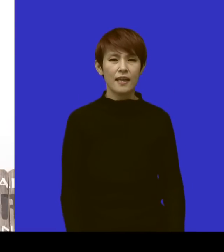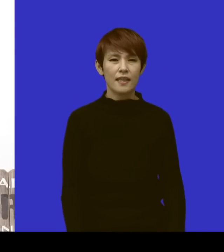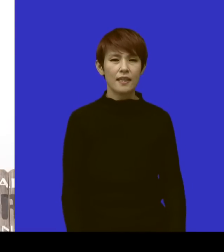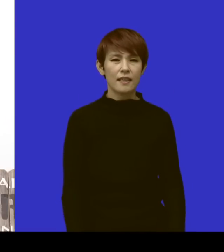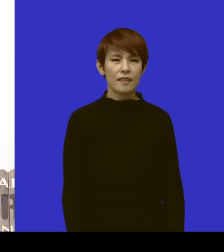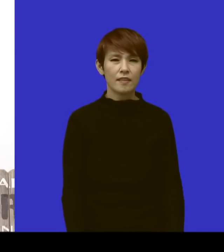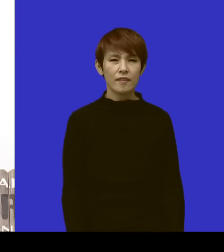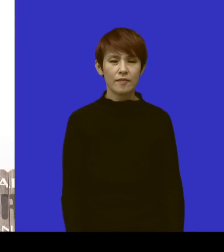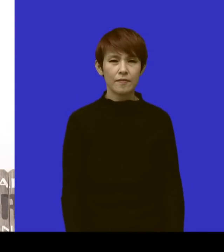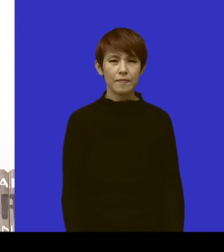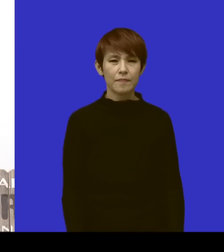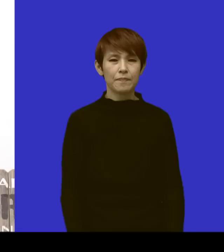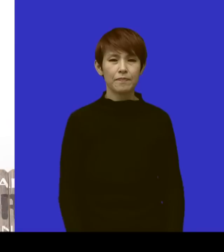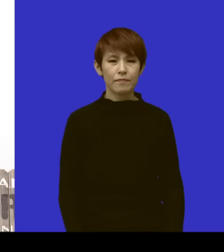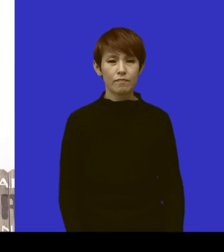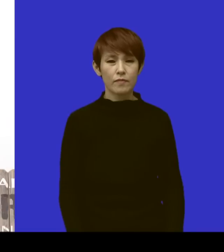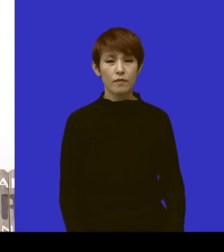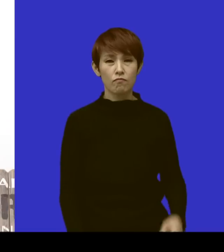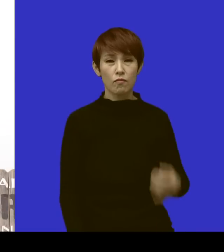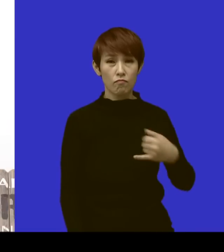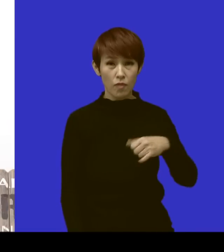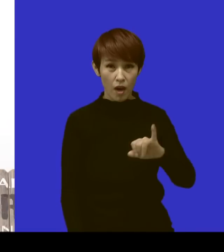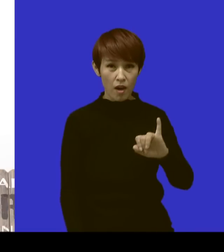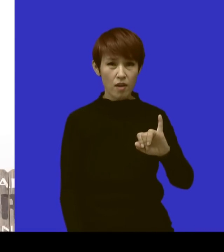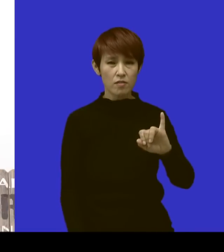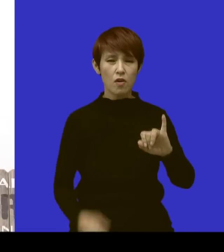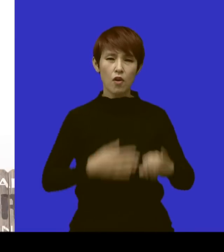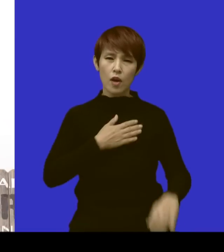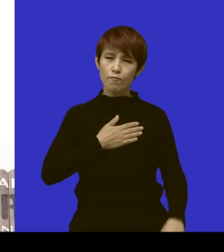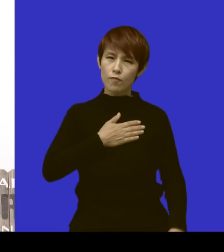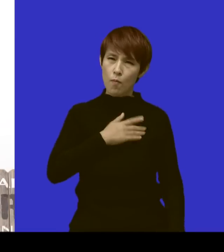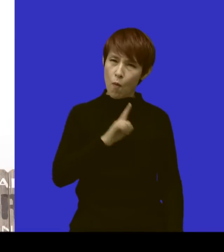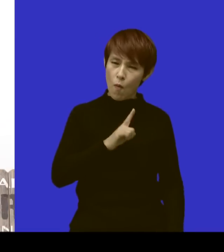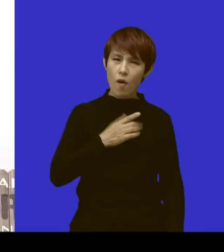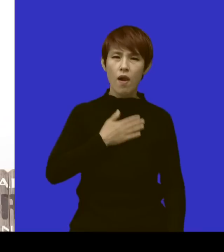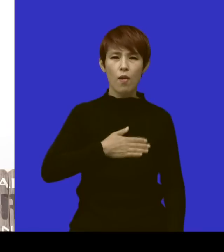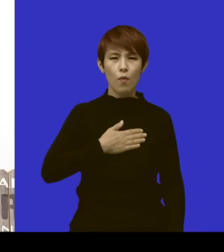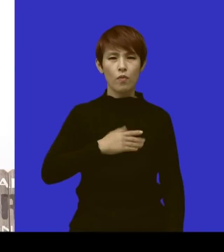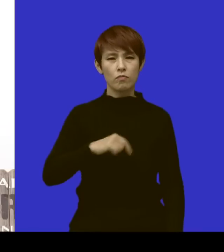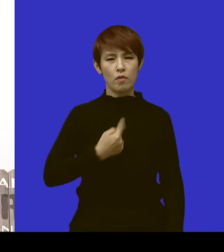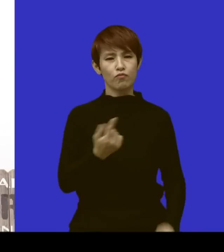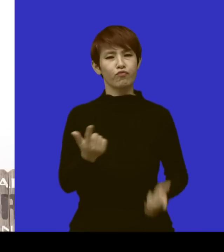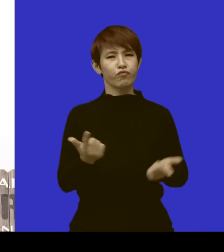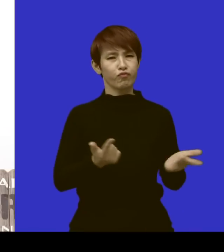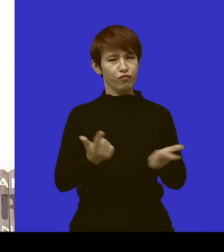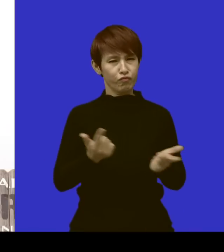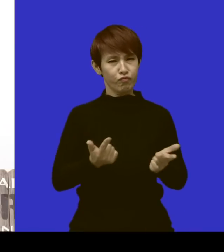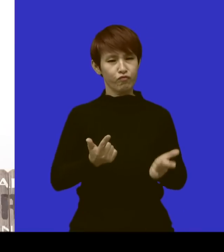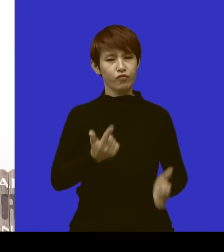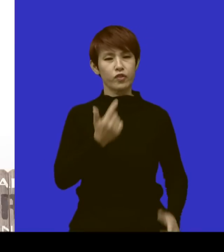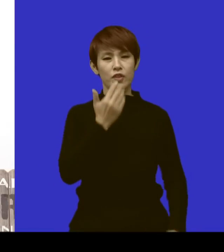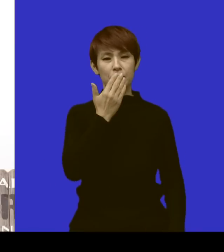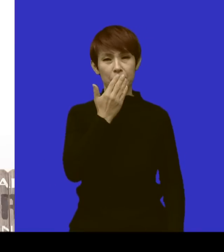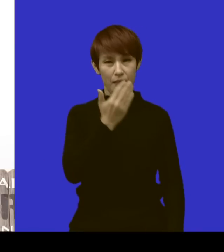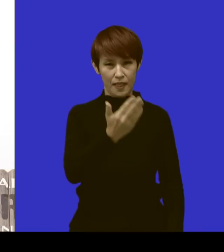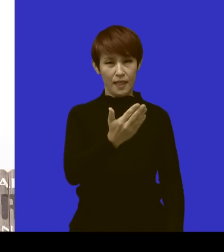근데 그 모든 과정 안에서 아이가 감정도 알게 되고 자기 조절 능력도 조금 더 많이